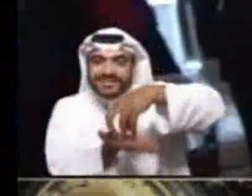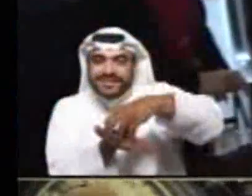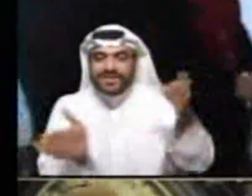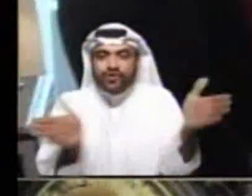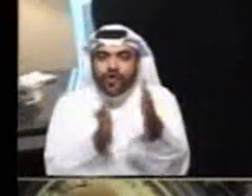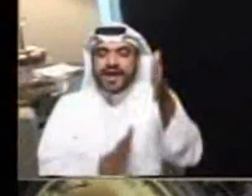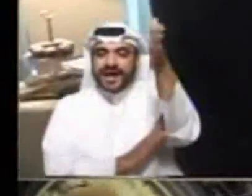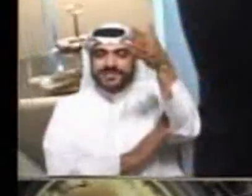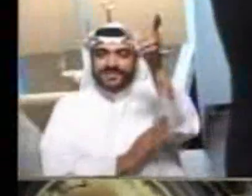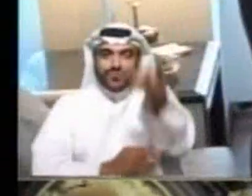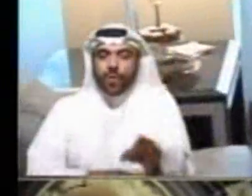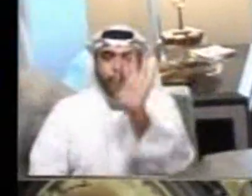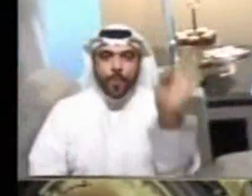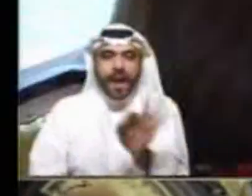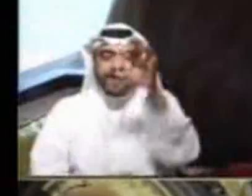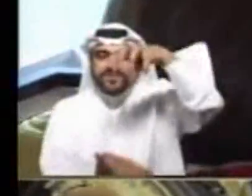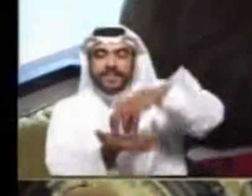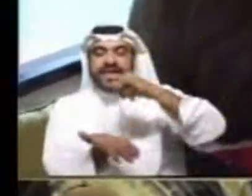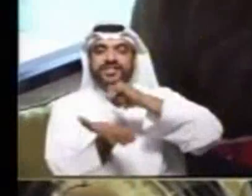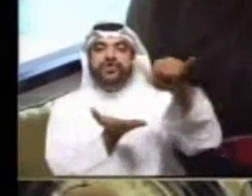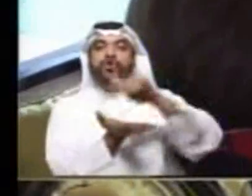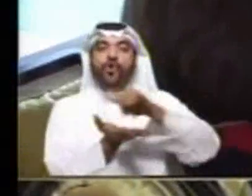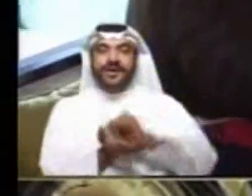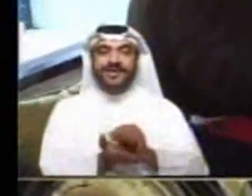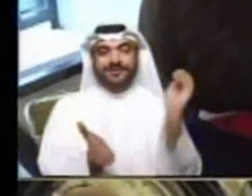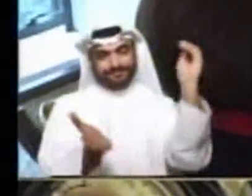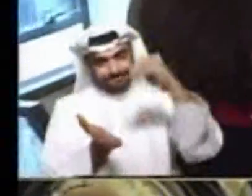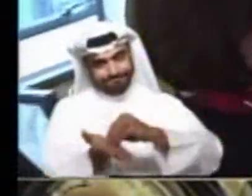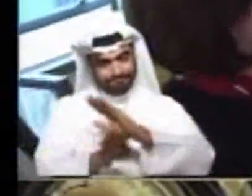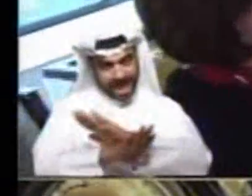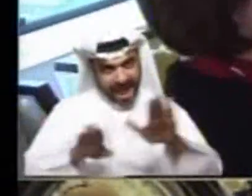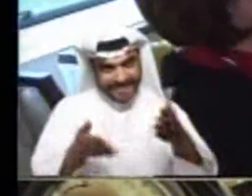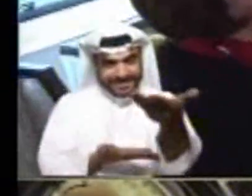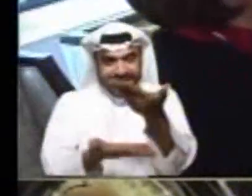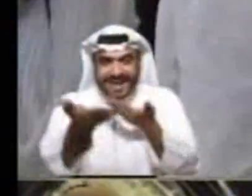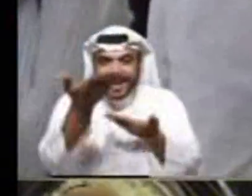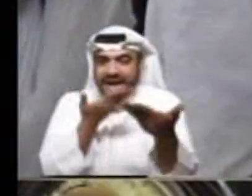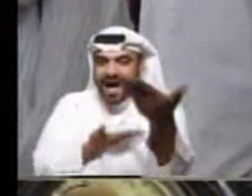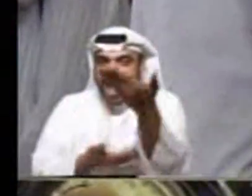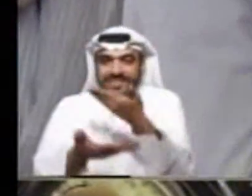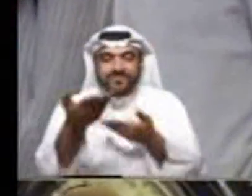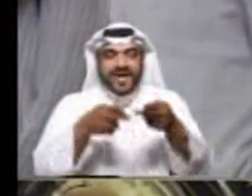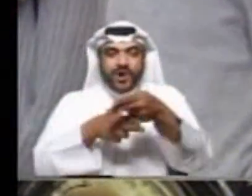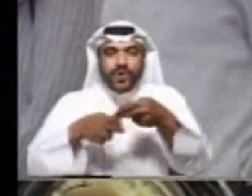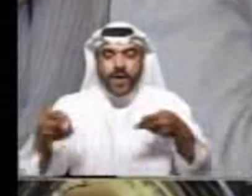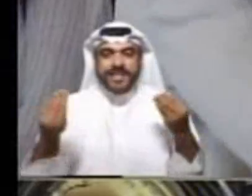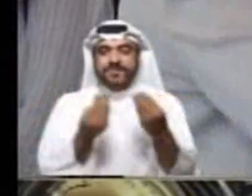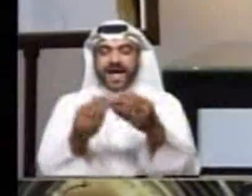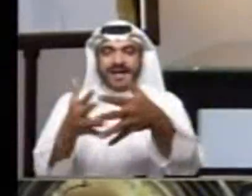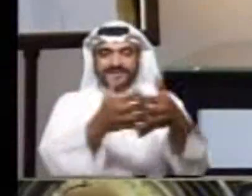في مدينة نيويورك، والذي يعد أهم الإضافات للعلاقات بين الولايات المتحدة